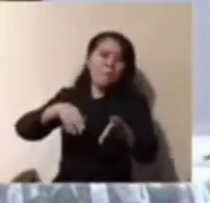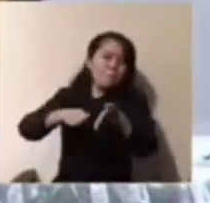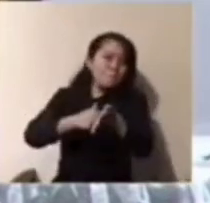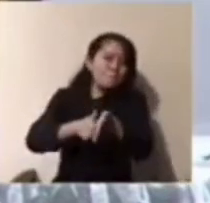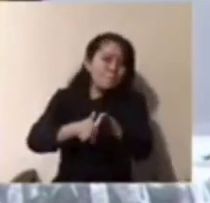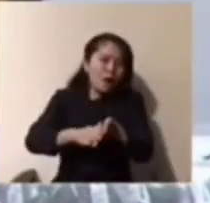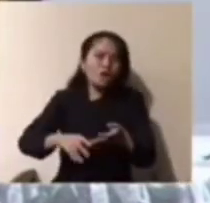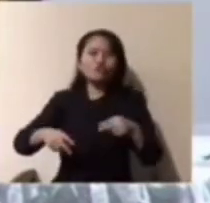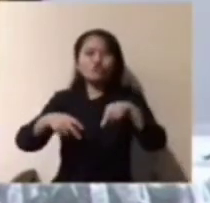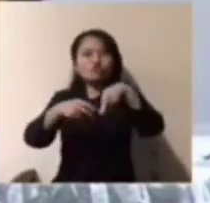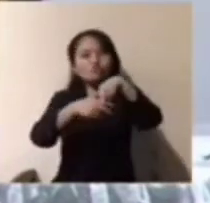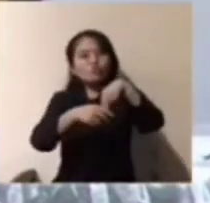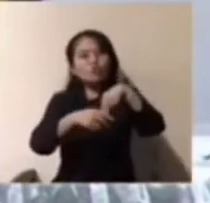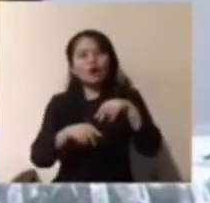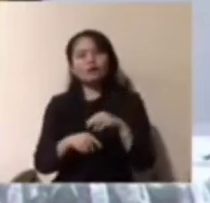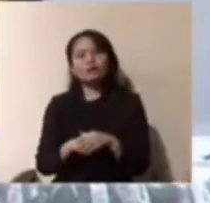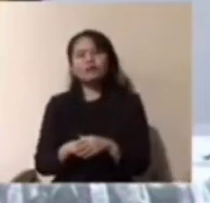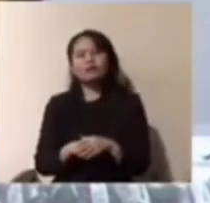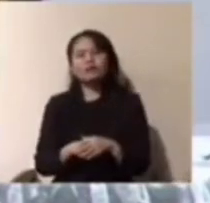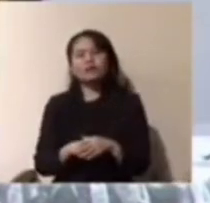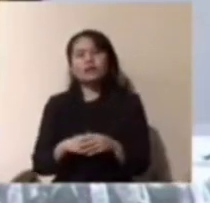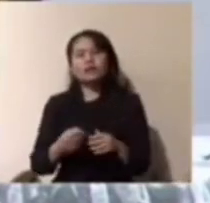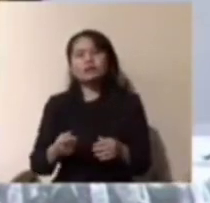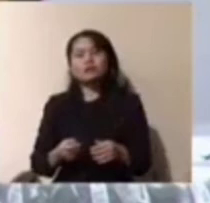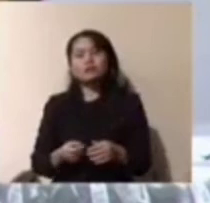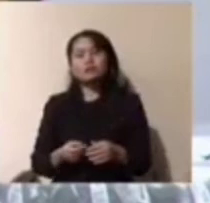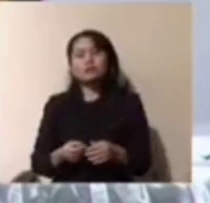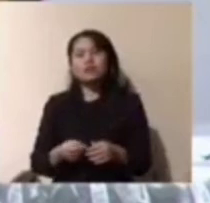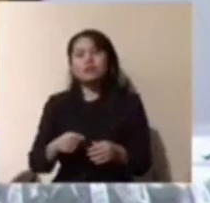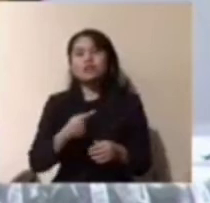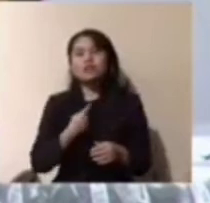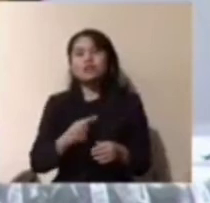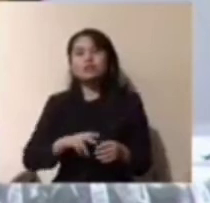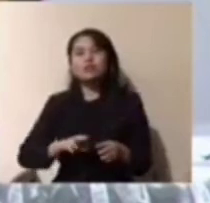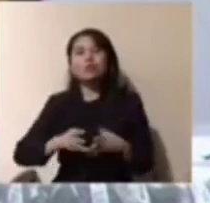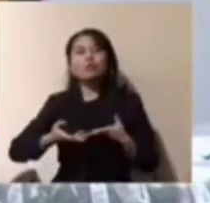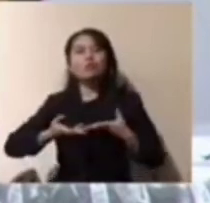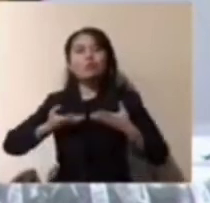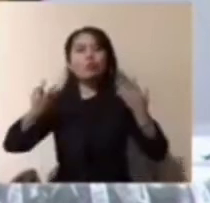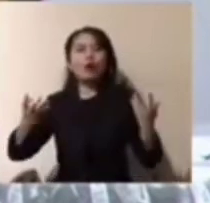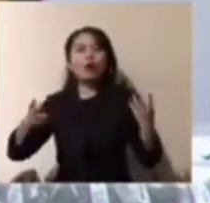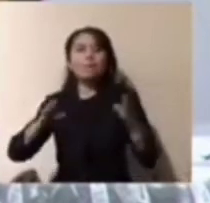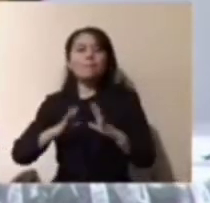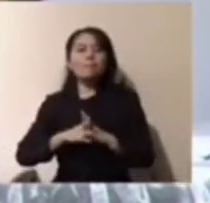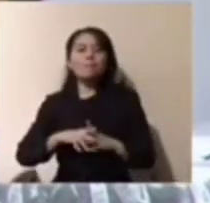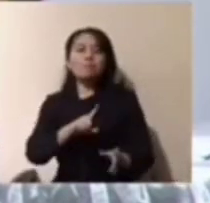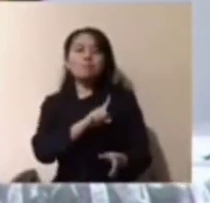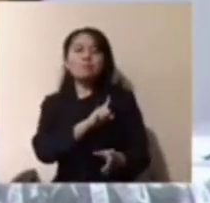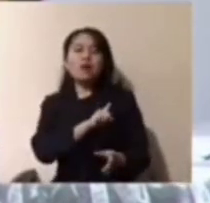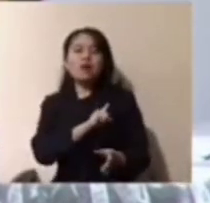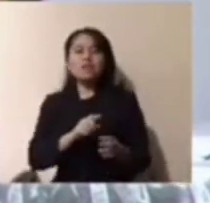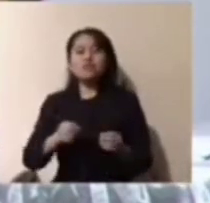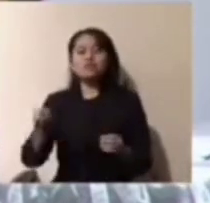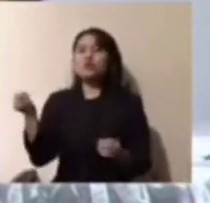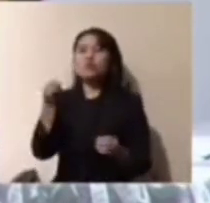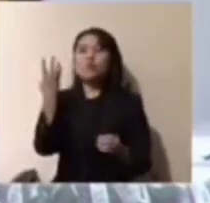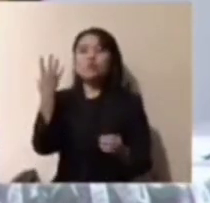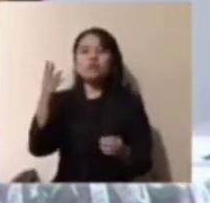kita mengungkapkan kesadaran kita sebagai pribadi yang berasal dari